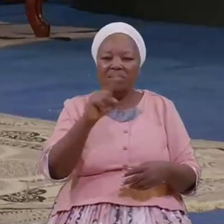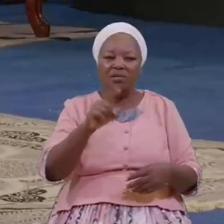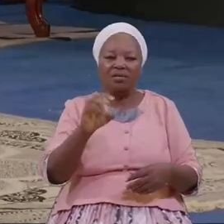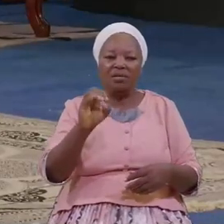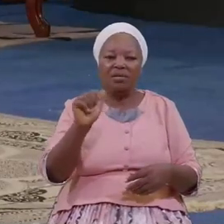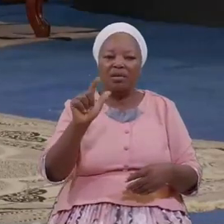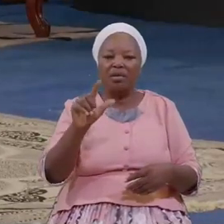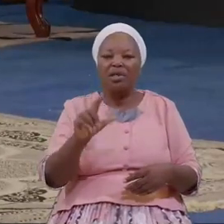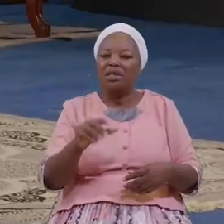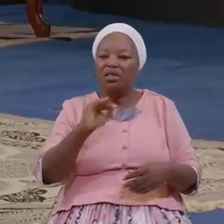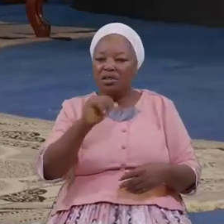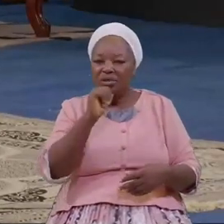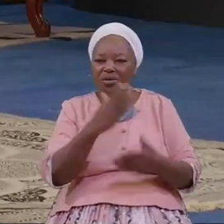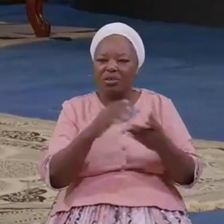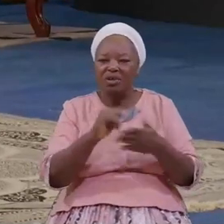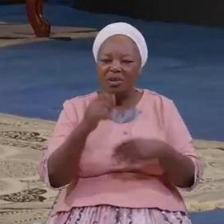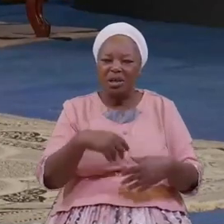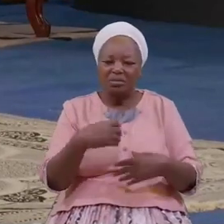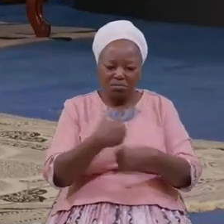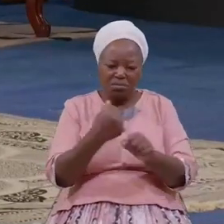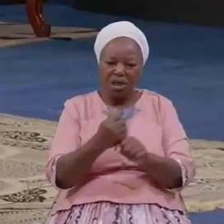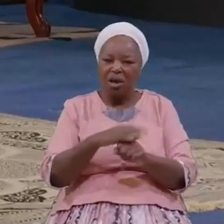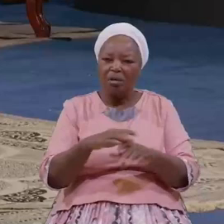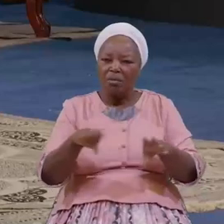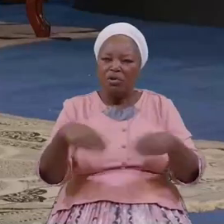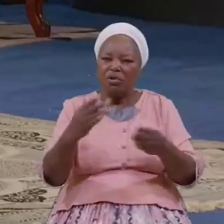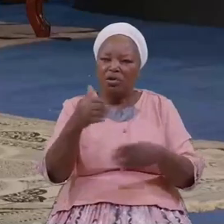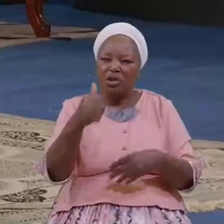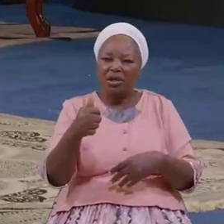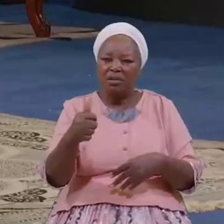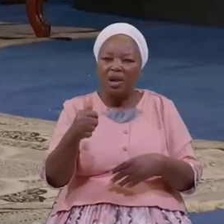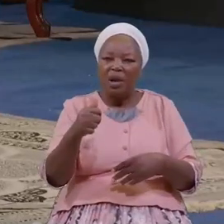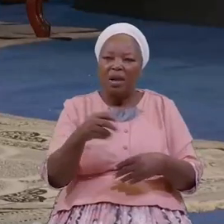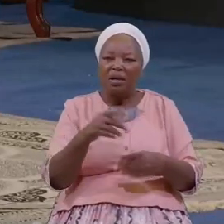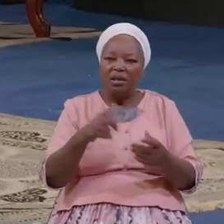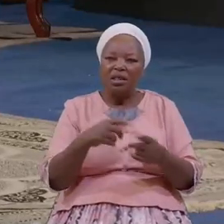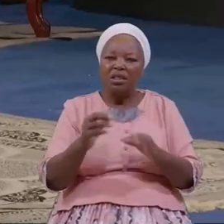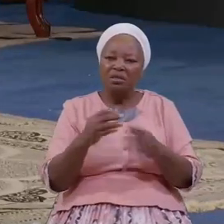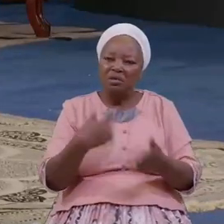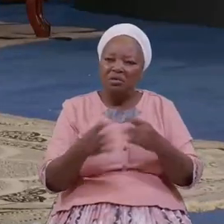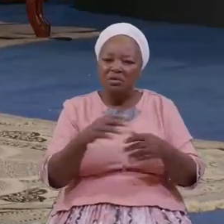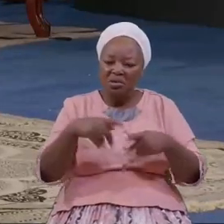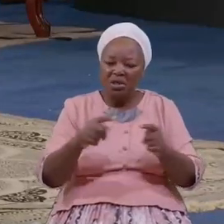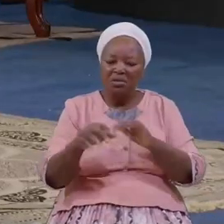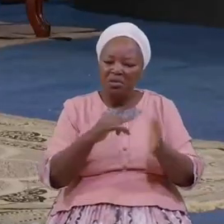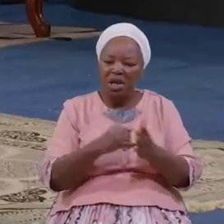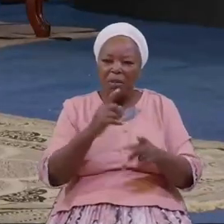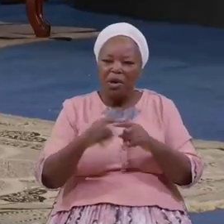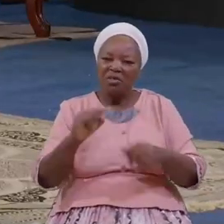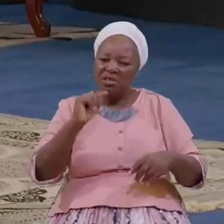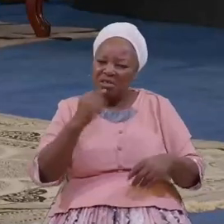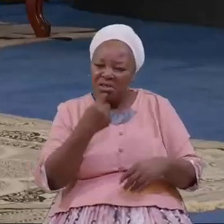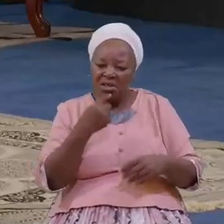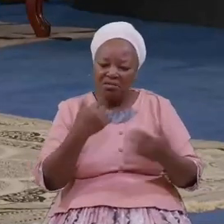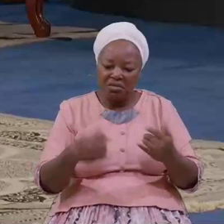Ici, ce n'est pas quelque chose qu'on peut fabriquer, même si vous, si vous voulez faire ça,